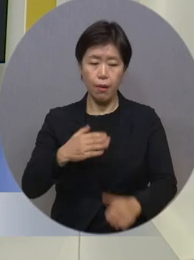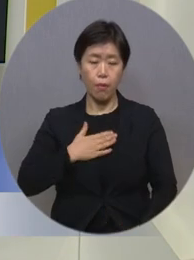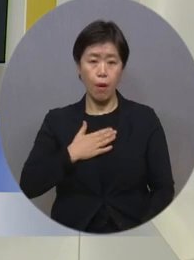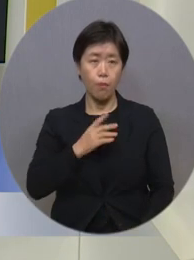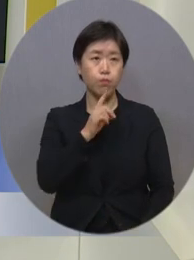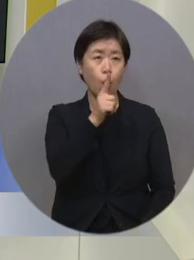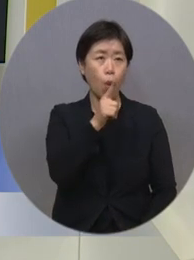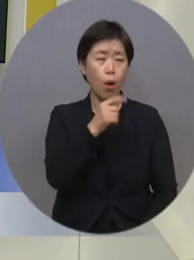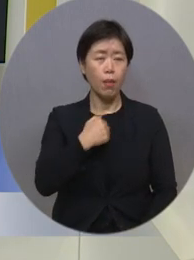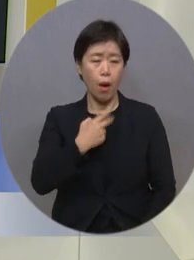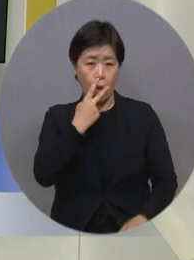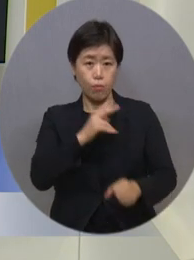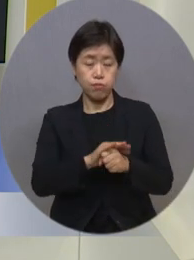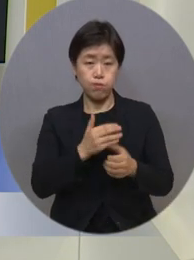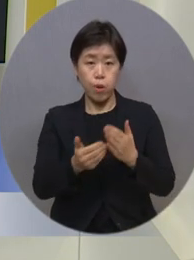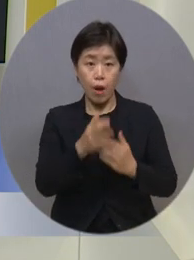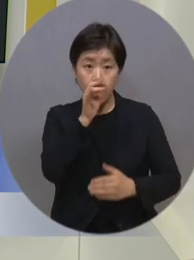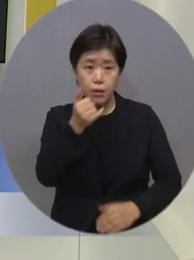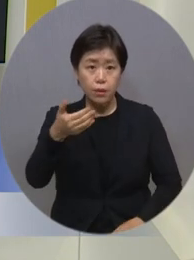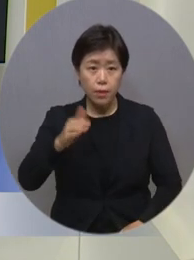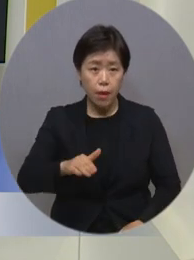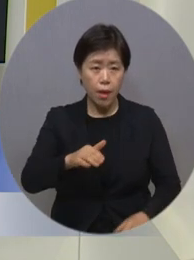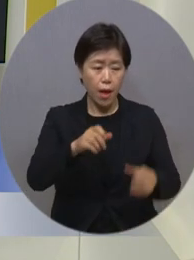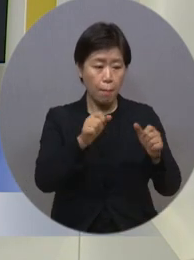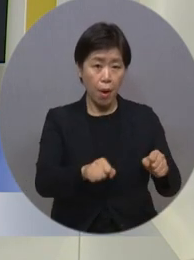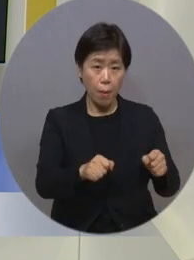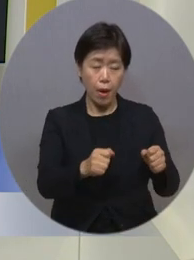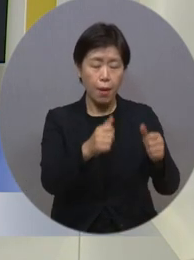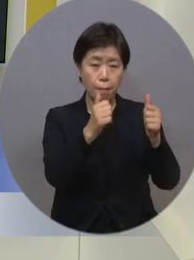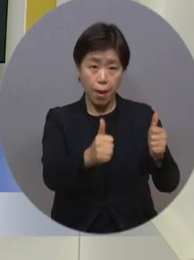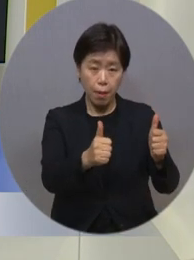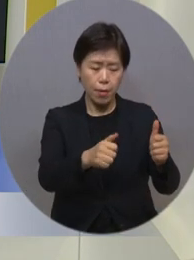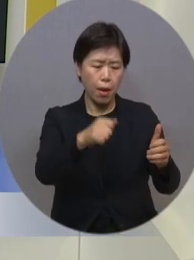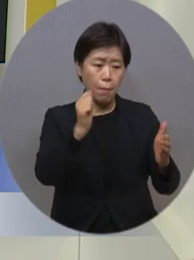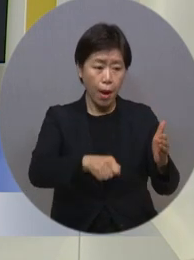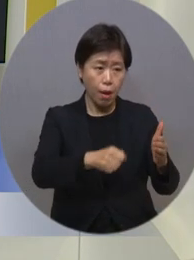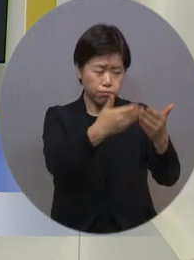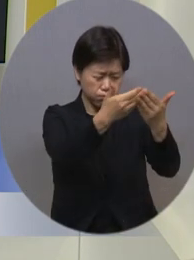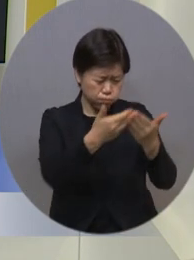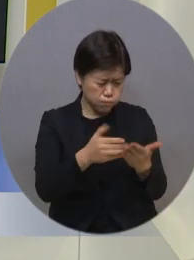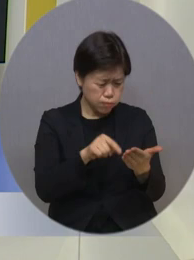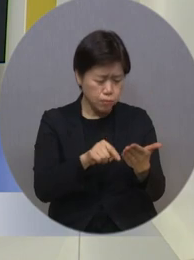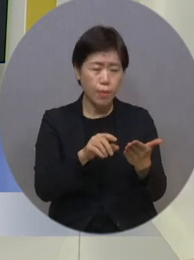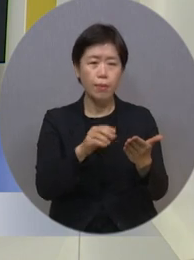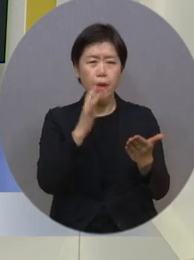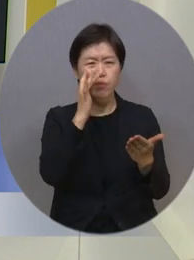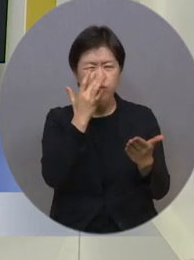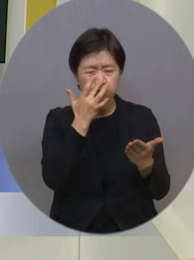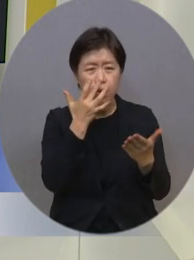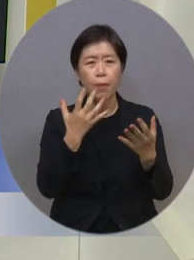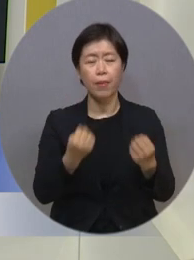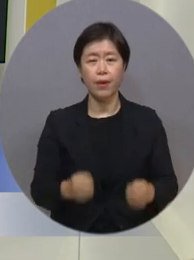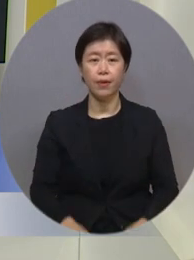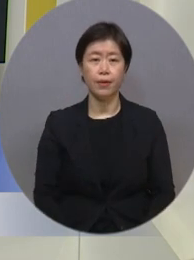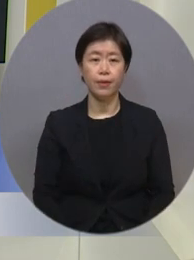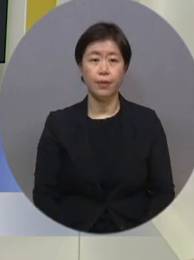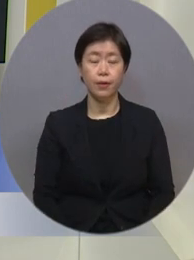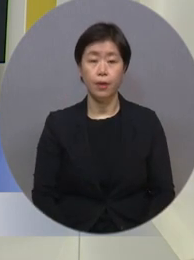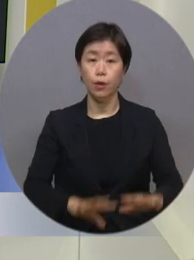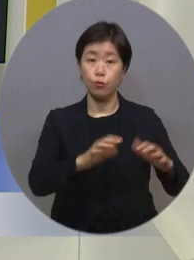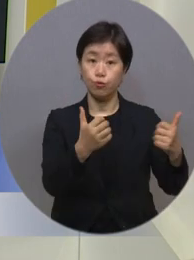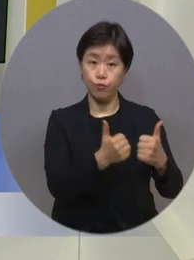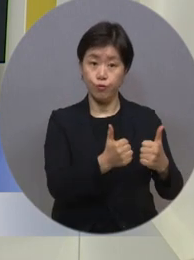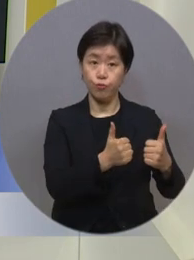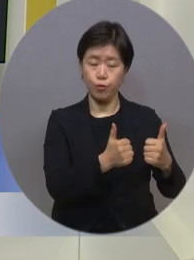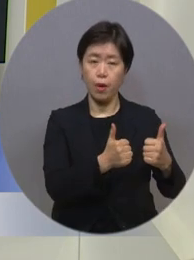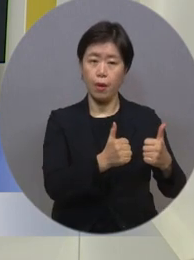불구하고 판결문의 내용을 이해하기 어려워이 소송 과정으로부터 소외되는 경우가 많은데요 국회에서